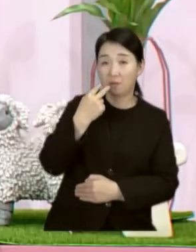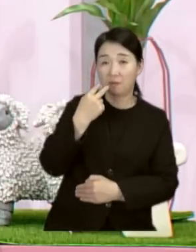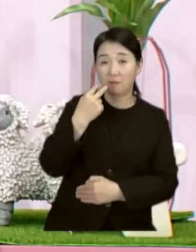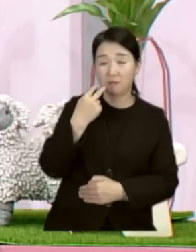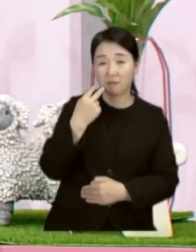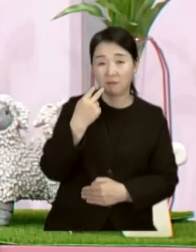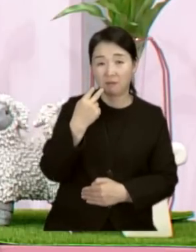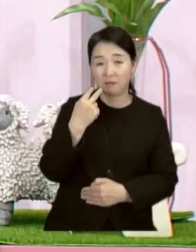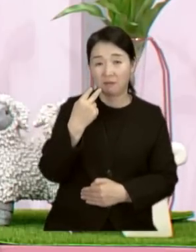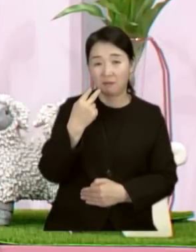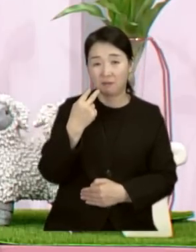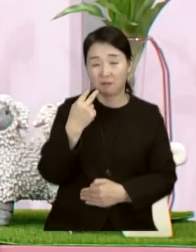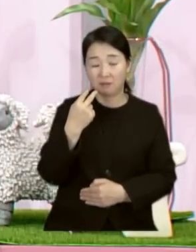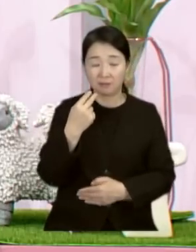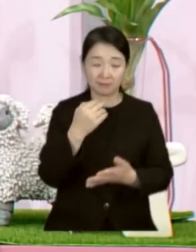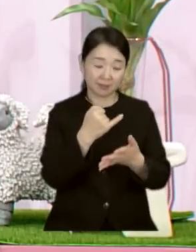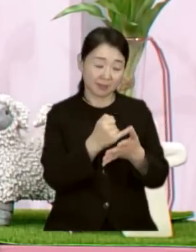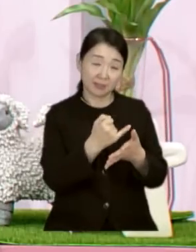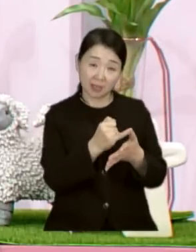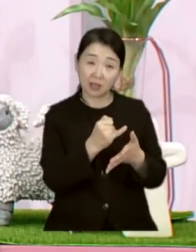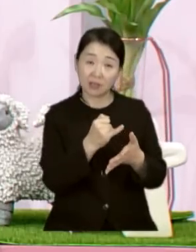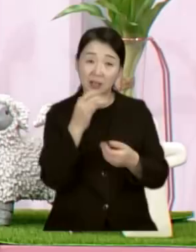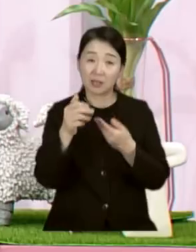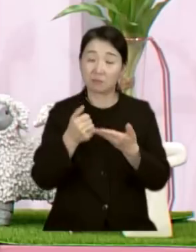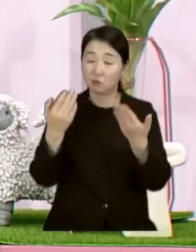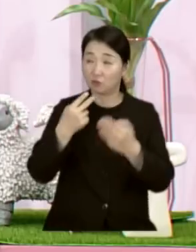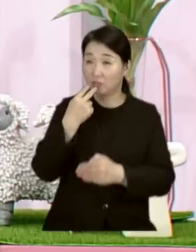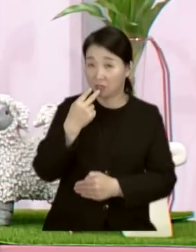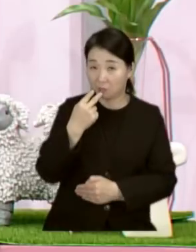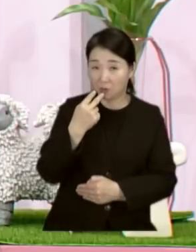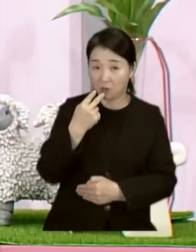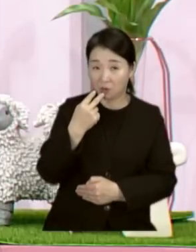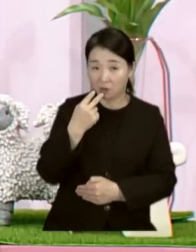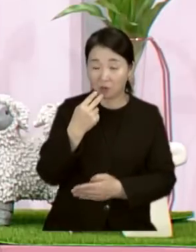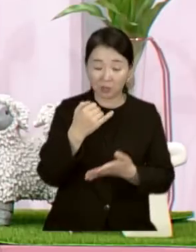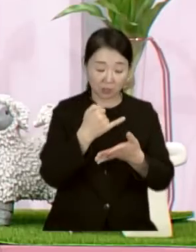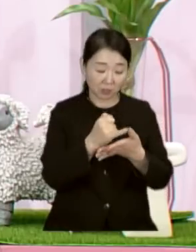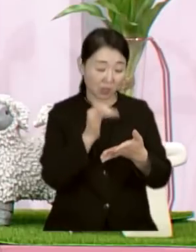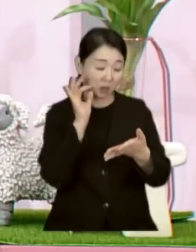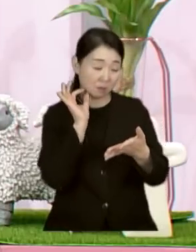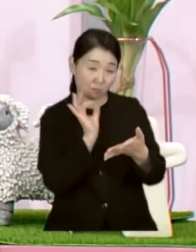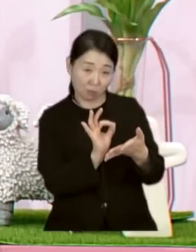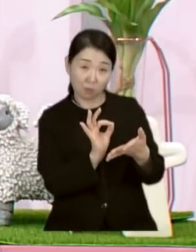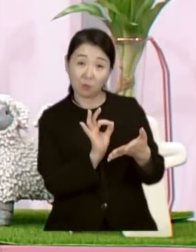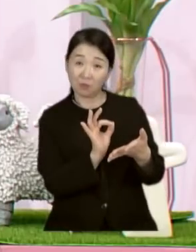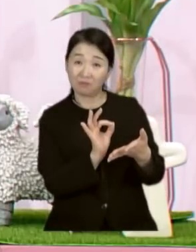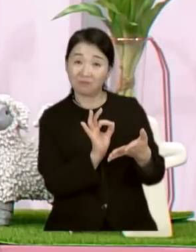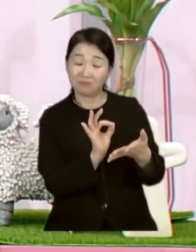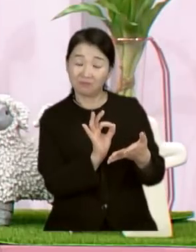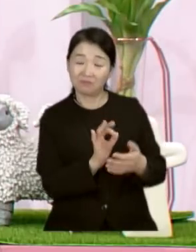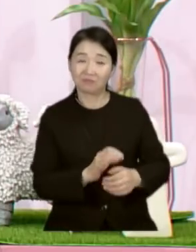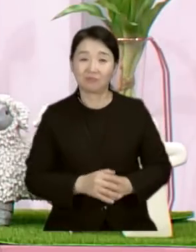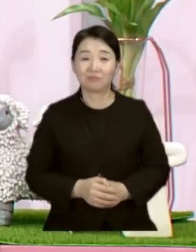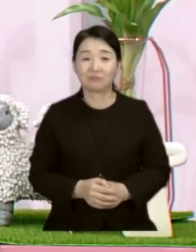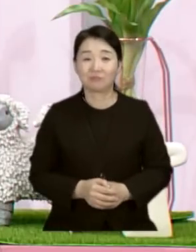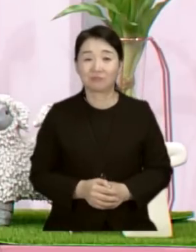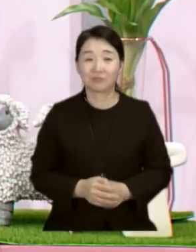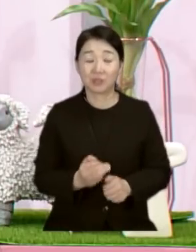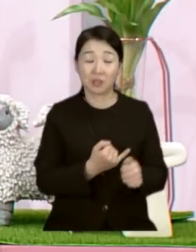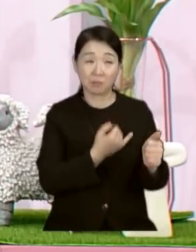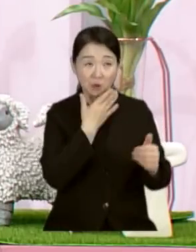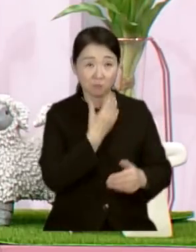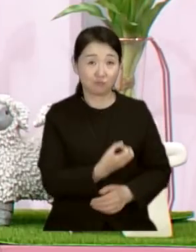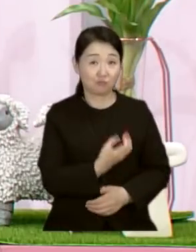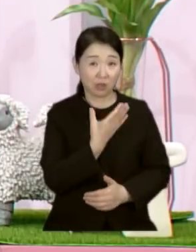생명을 그래서 서윤이를 하나님이 주신 생명 서윤이를 보고 이거는 뭐 내가